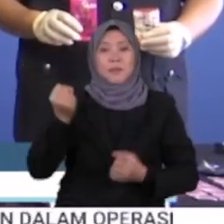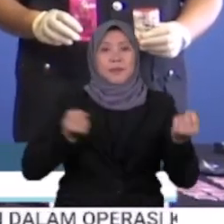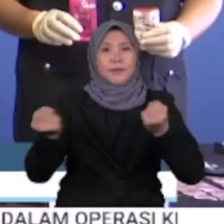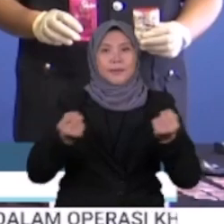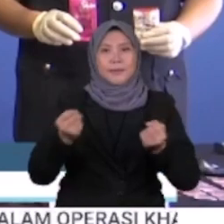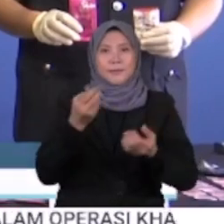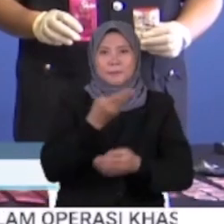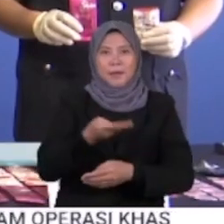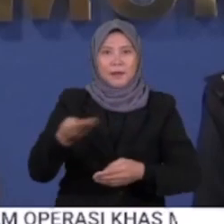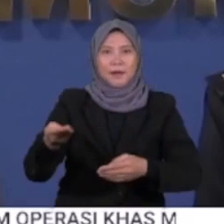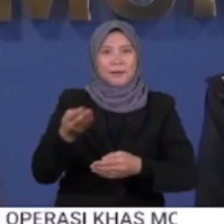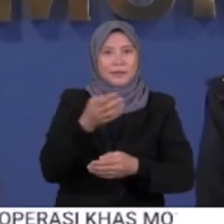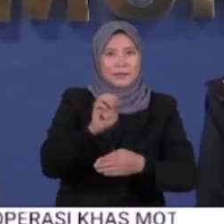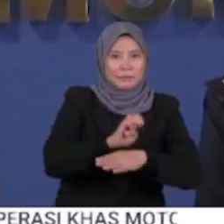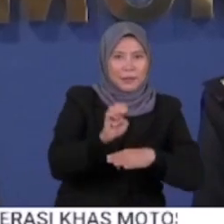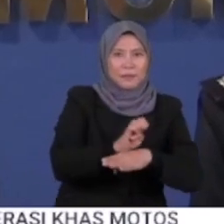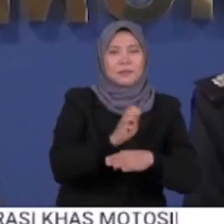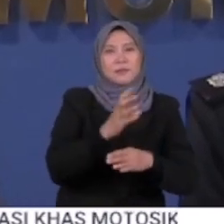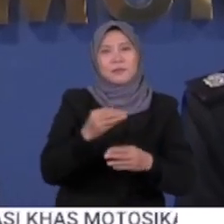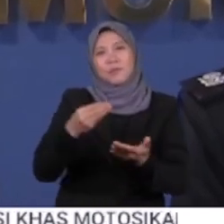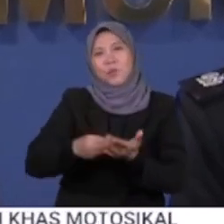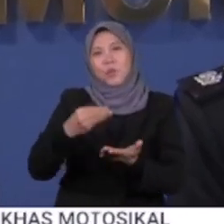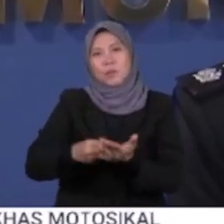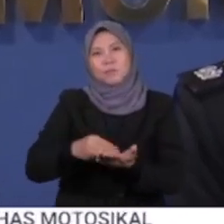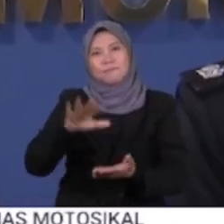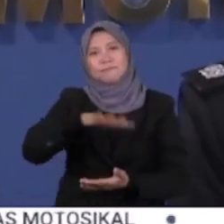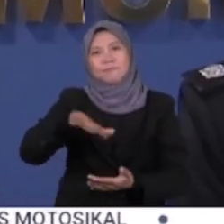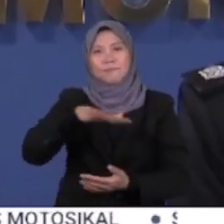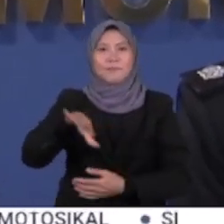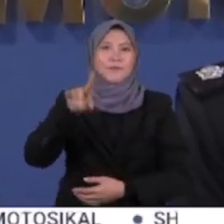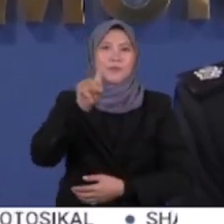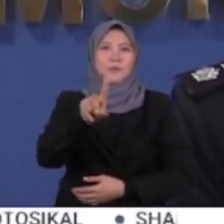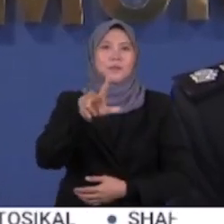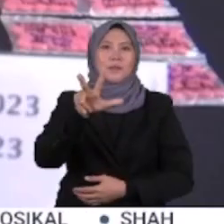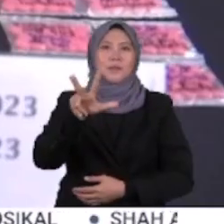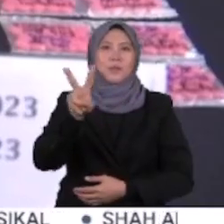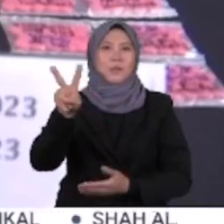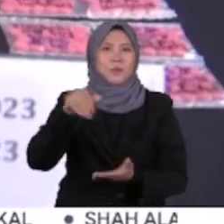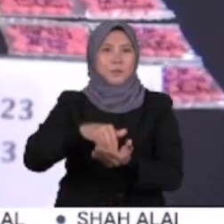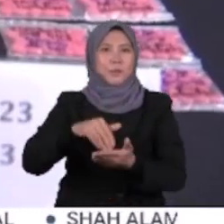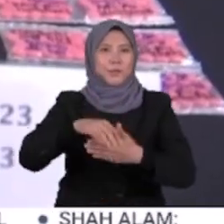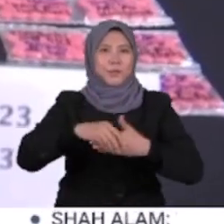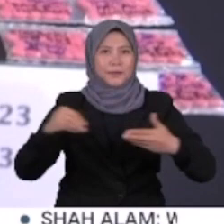dan sejumlah uang tunai yang dianggarkan bernilai kira-kira 132.000